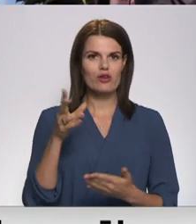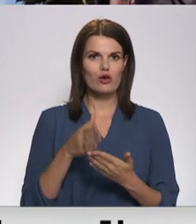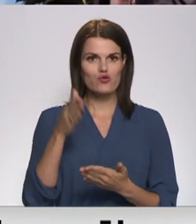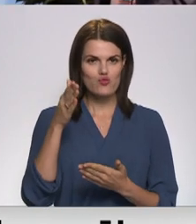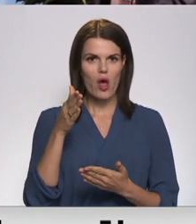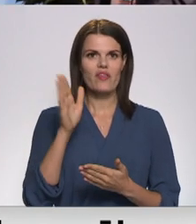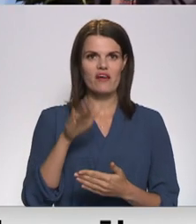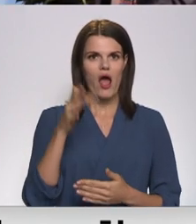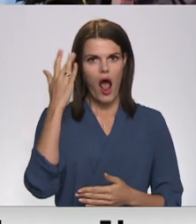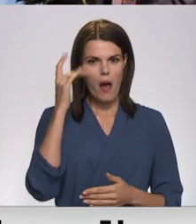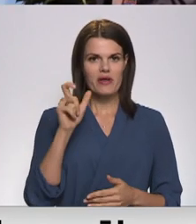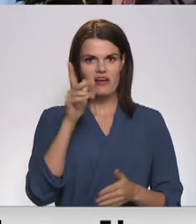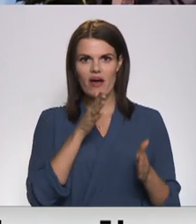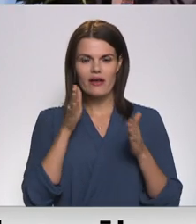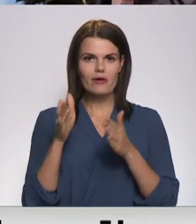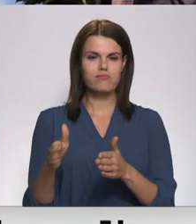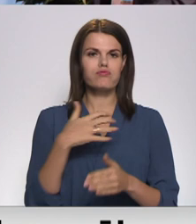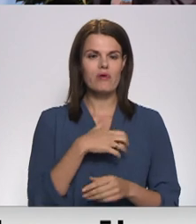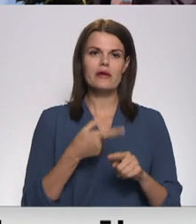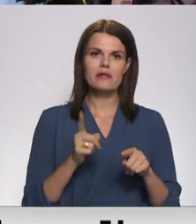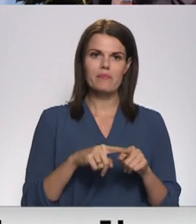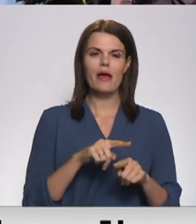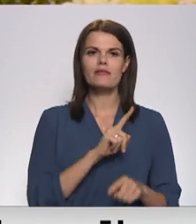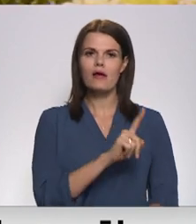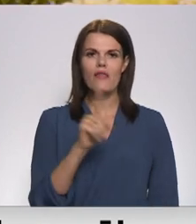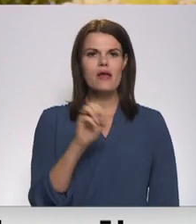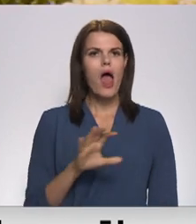pašām Eiropas valstīm ir jānostiprina ar